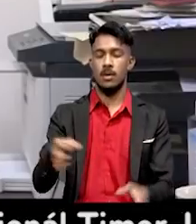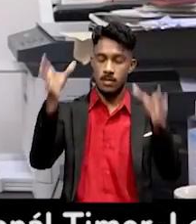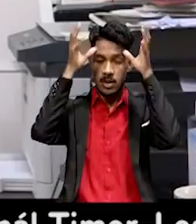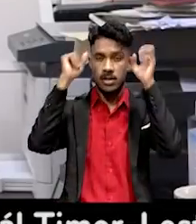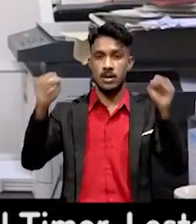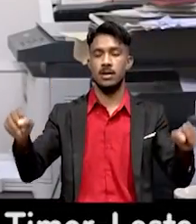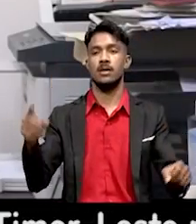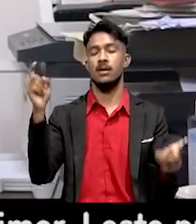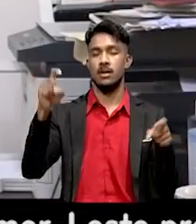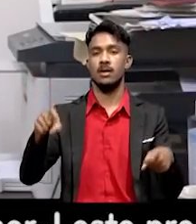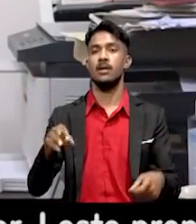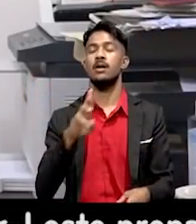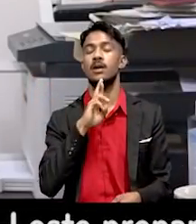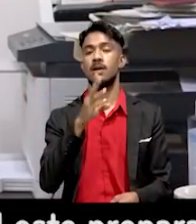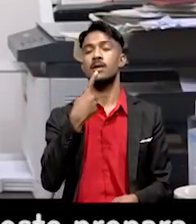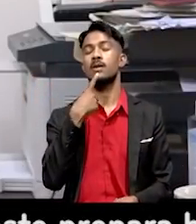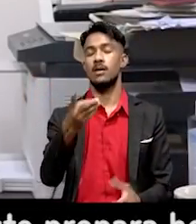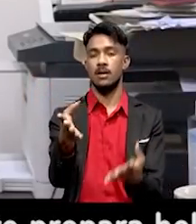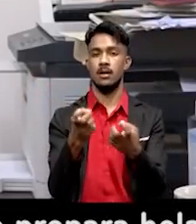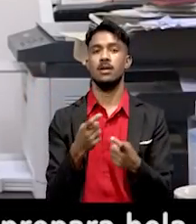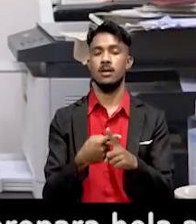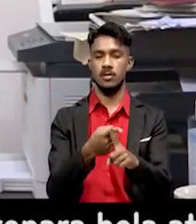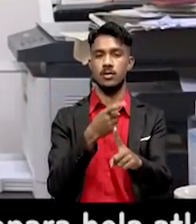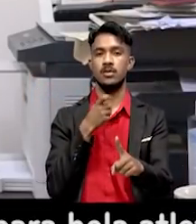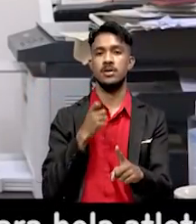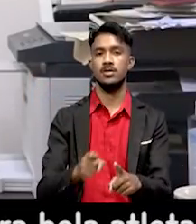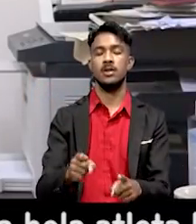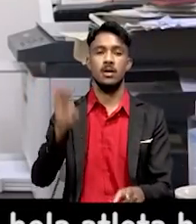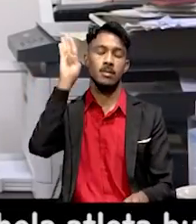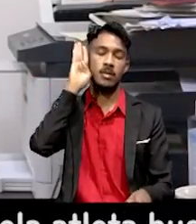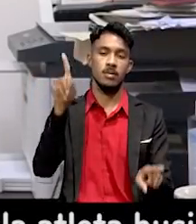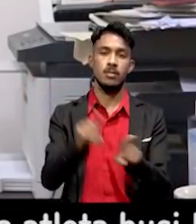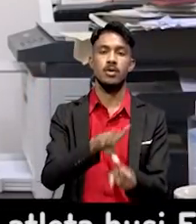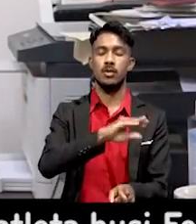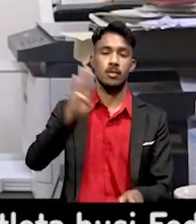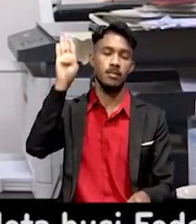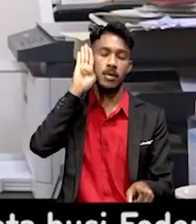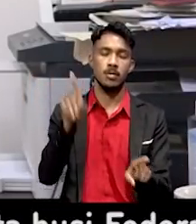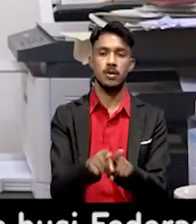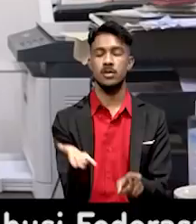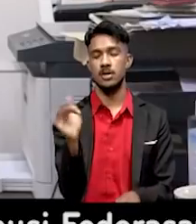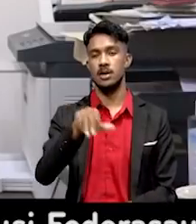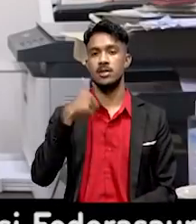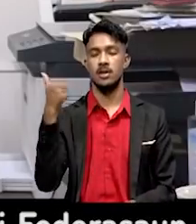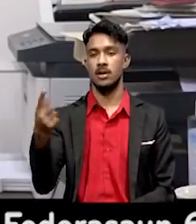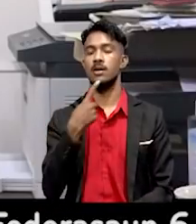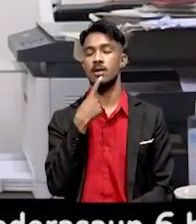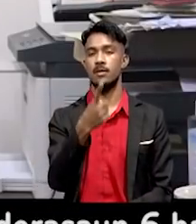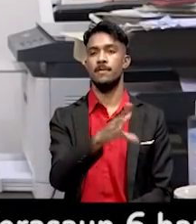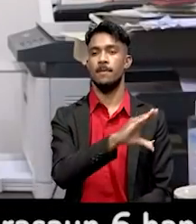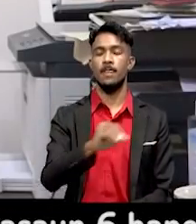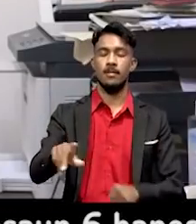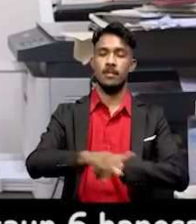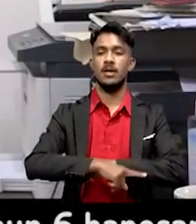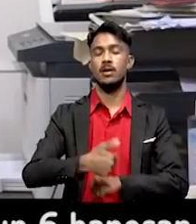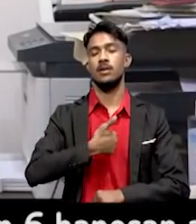teng hatan ba hakara kusi mau buat bimbot cerselu, nia teng hatan ba hakara kusi nia partidu rasik, ni